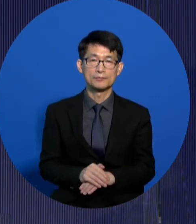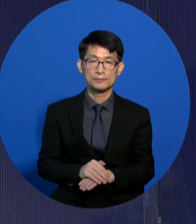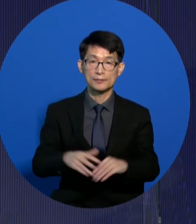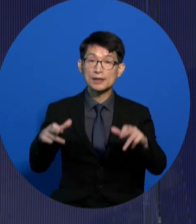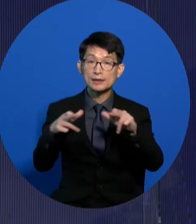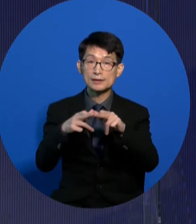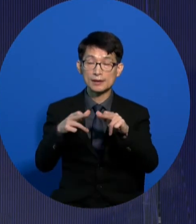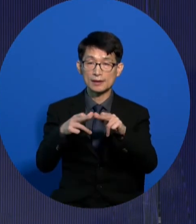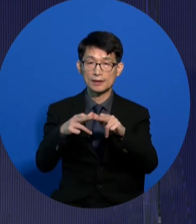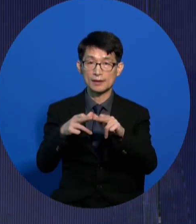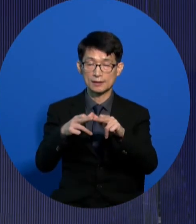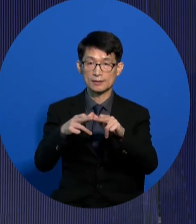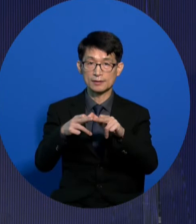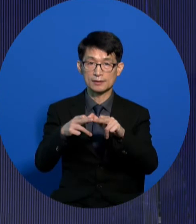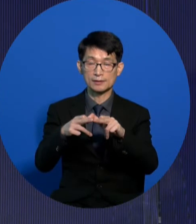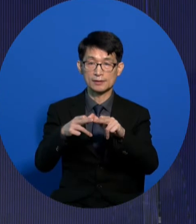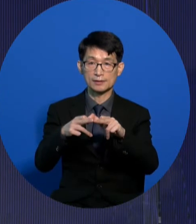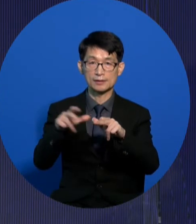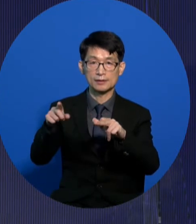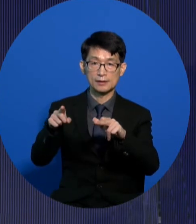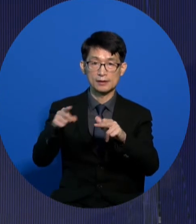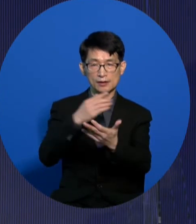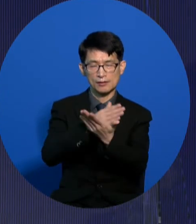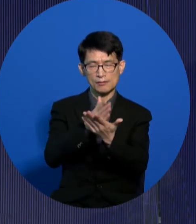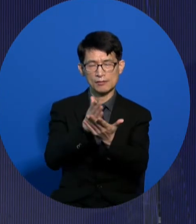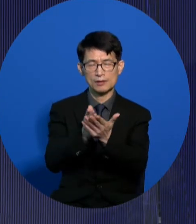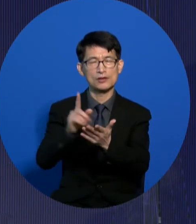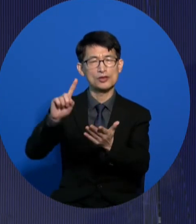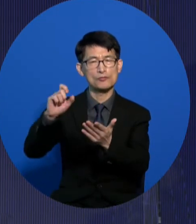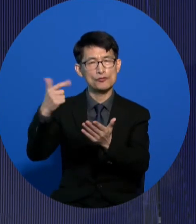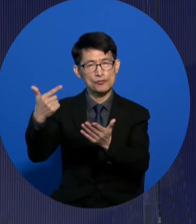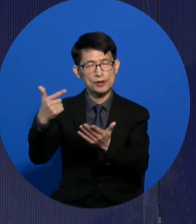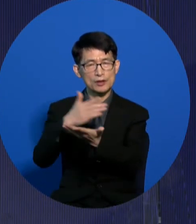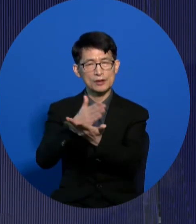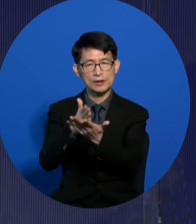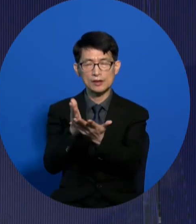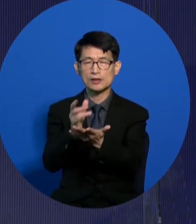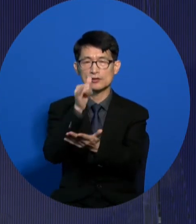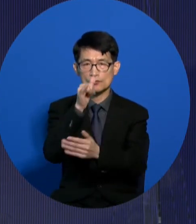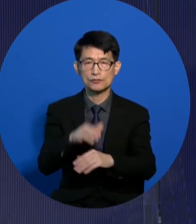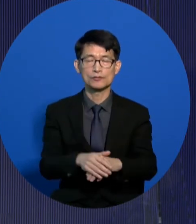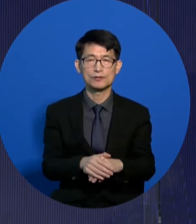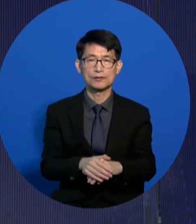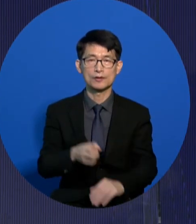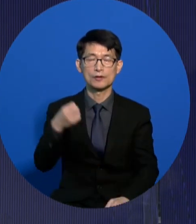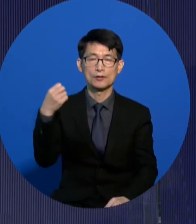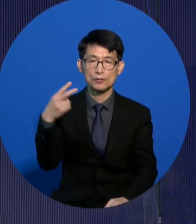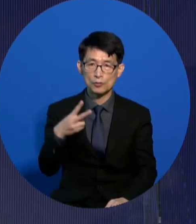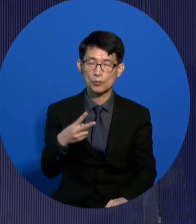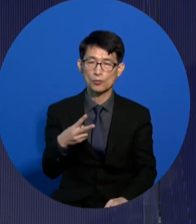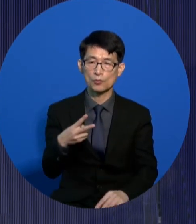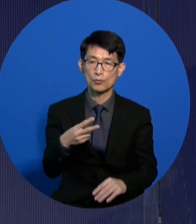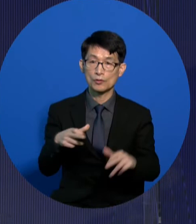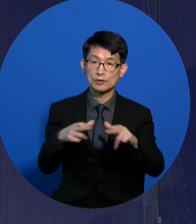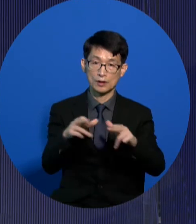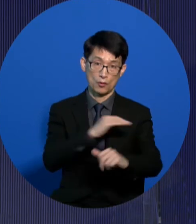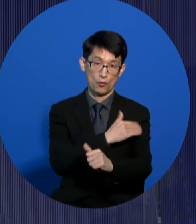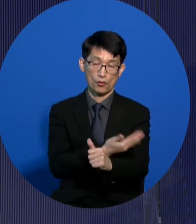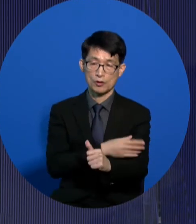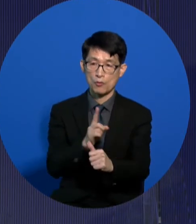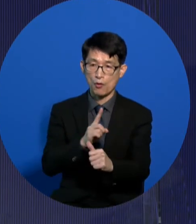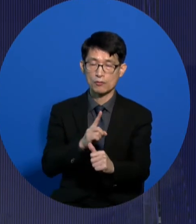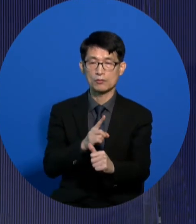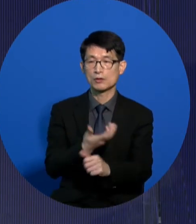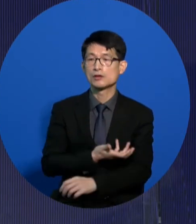장애인복지법에서는 15개의 장애 유형이 있고, 그리고 이번 포럼에서도 강조한 노동권이라든지